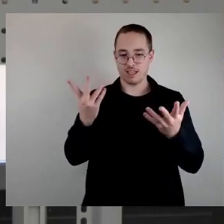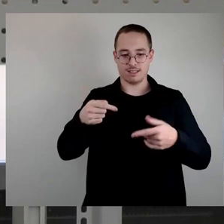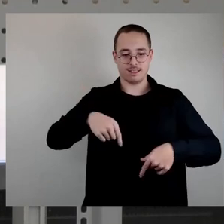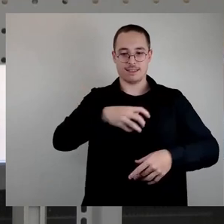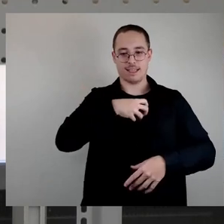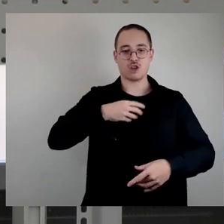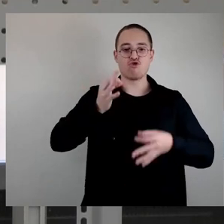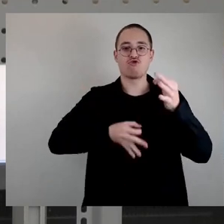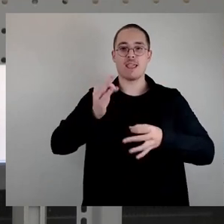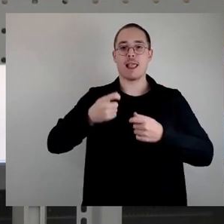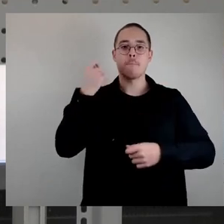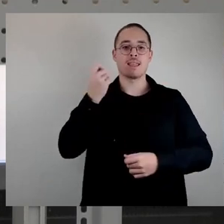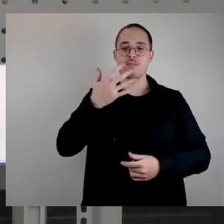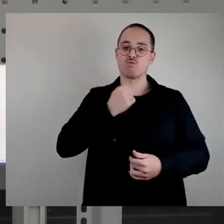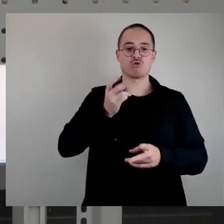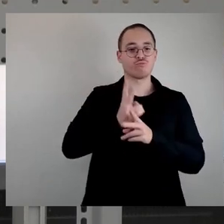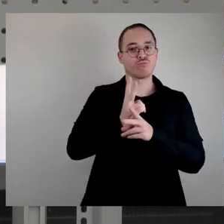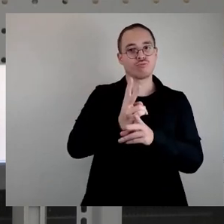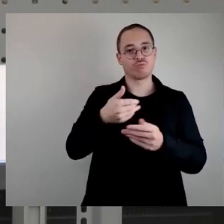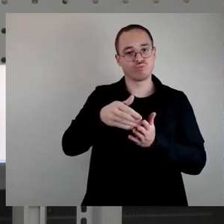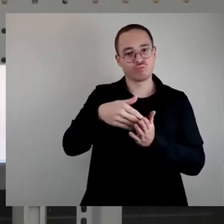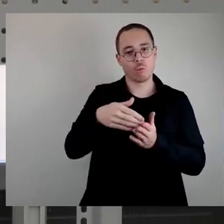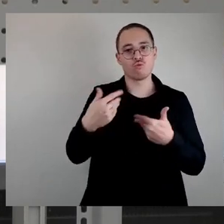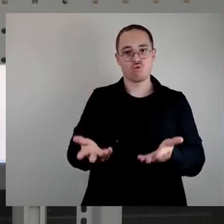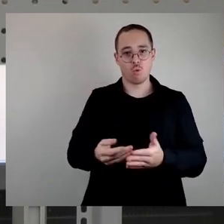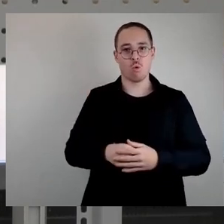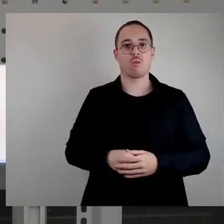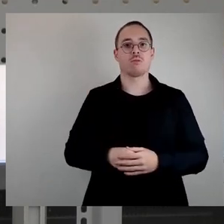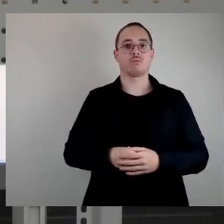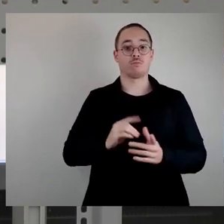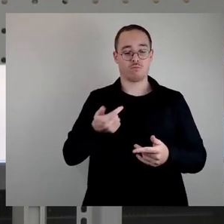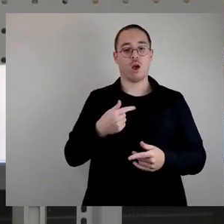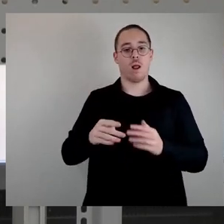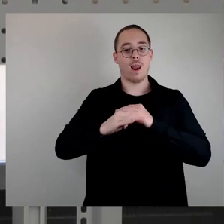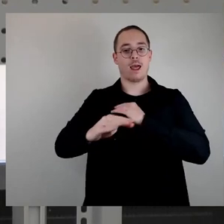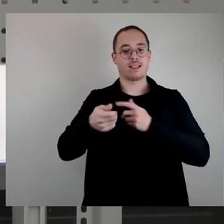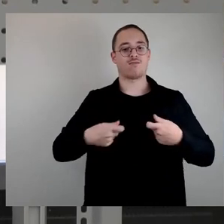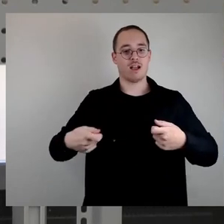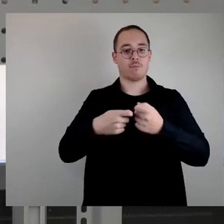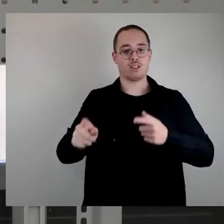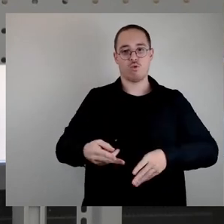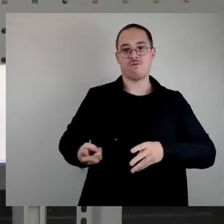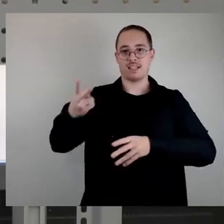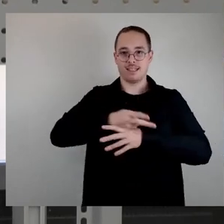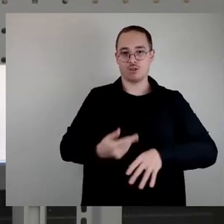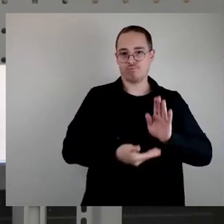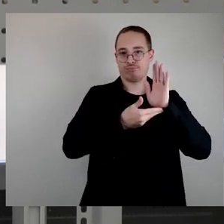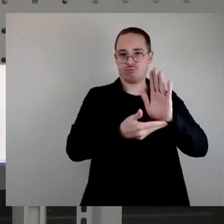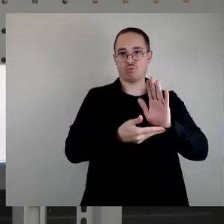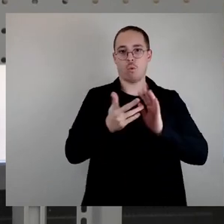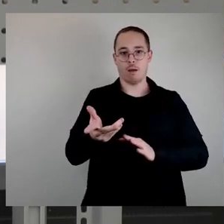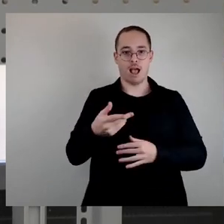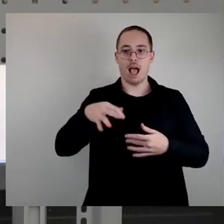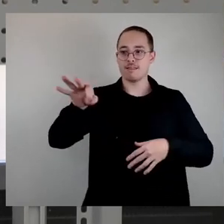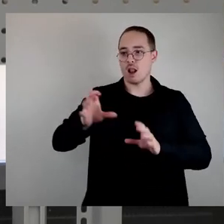und die Interessen der Dresdner Vereine gegenüber dem Landesverband zu vertreten. Da steht nichts, dass irgendwelche einzelnen Gruppen von Fußballern gefördert werden